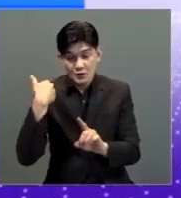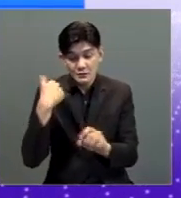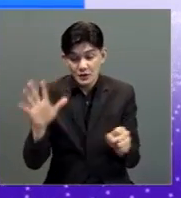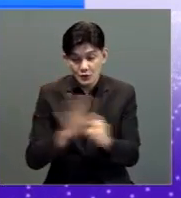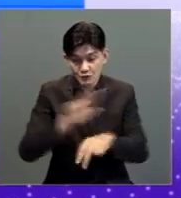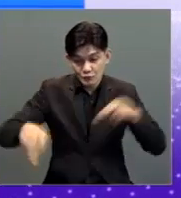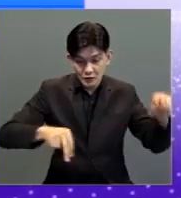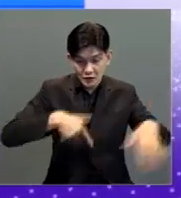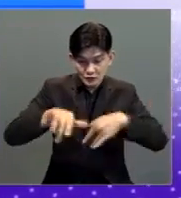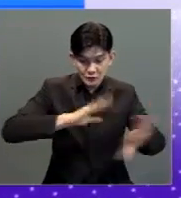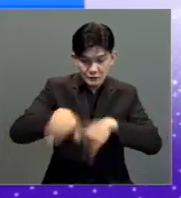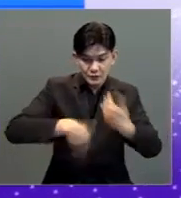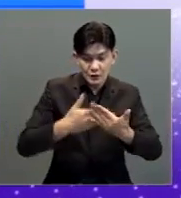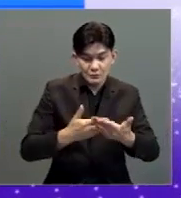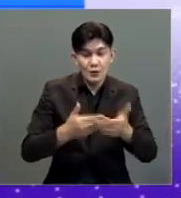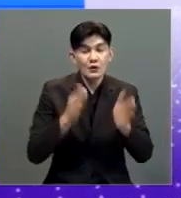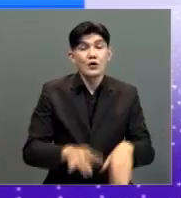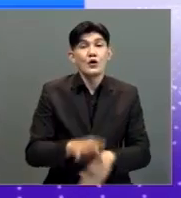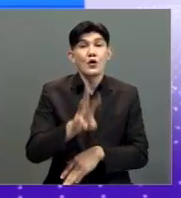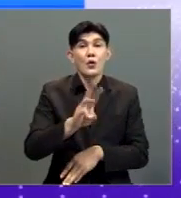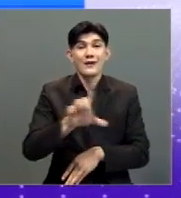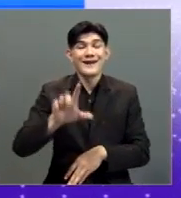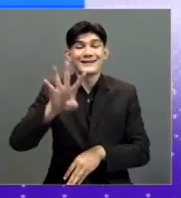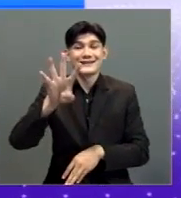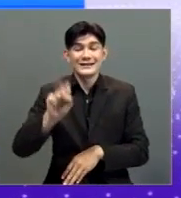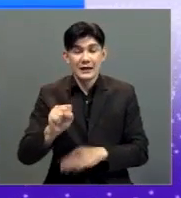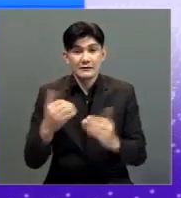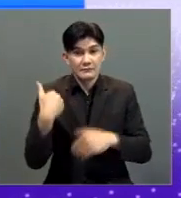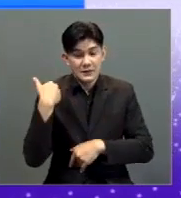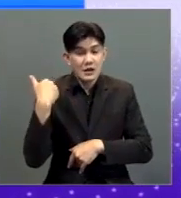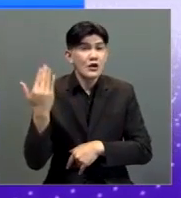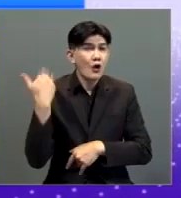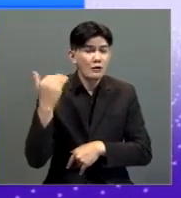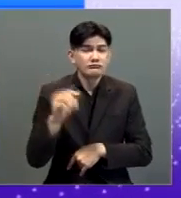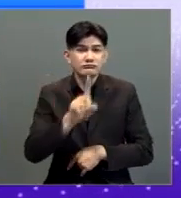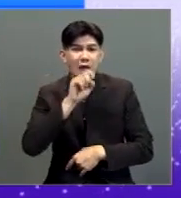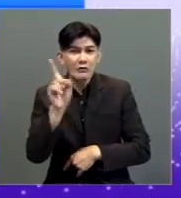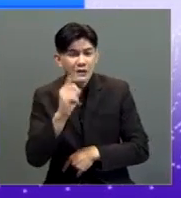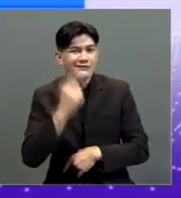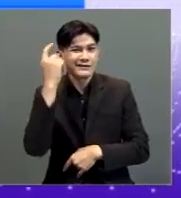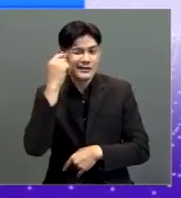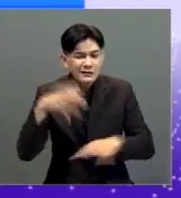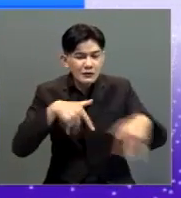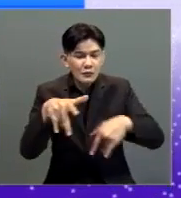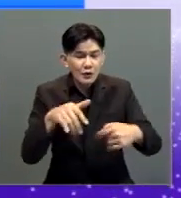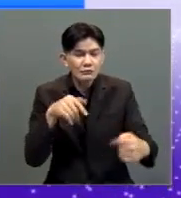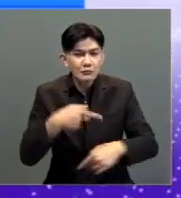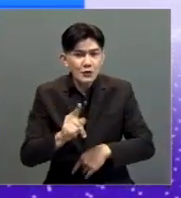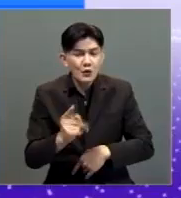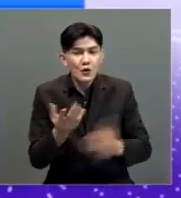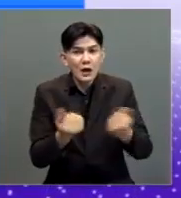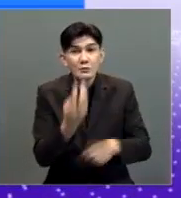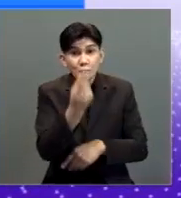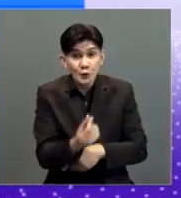ดูแลประชาชนถึง6ล้าน4แสนคนก่อนหน้านี้หลายๆคนอาจจะมีคำถามว่าจะมีประชาชนได้รับสิทธิประโยชน์เท่า